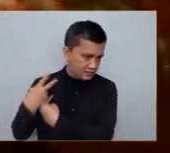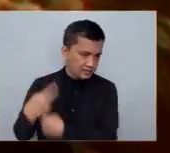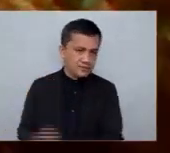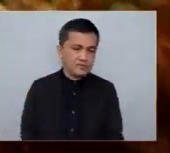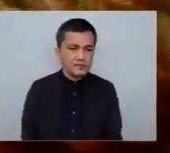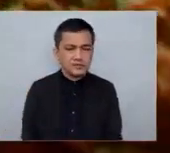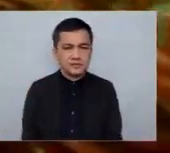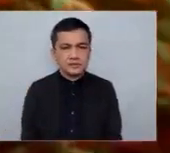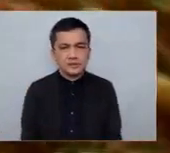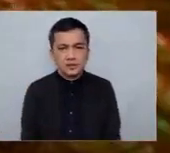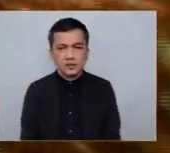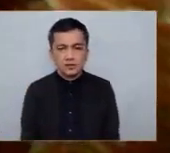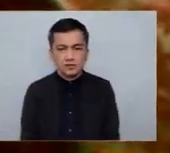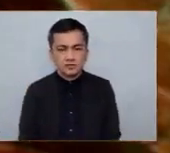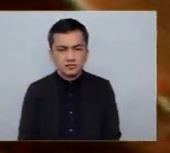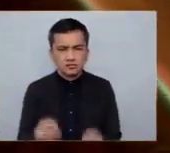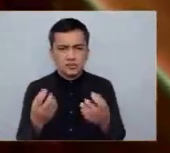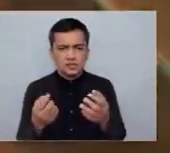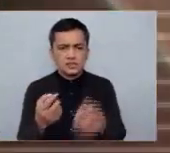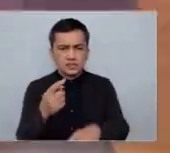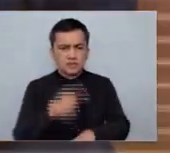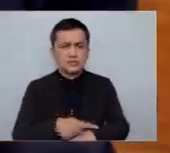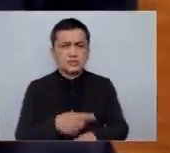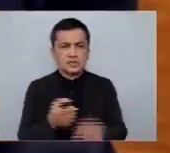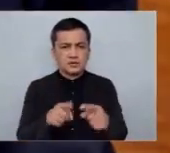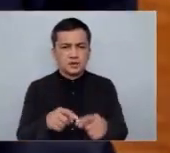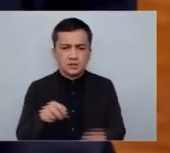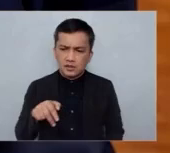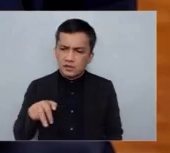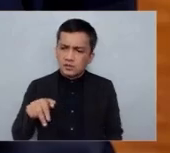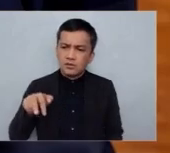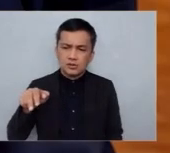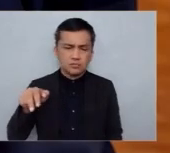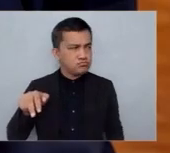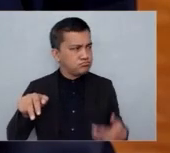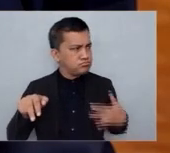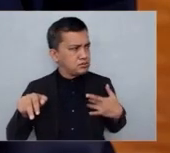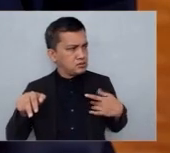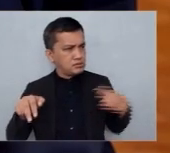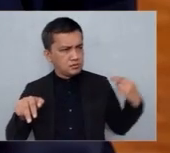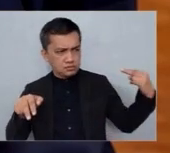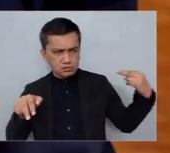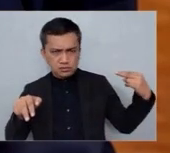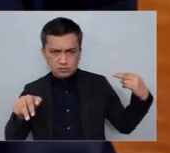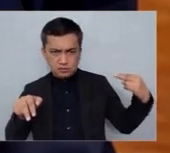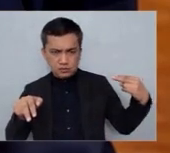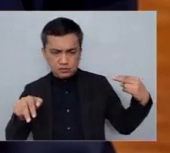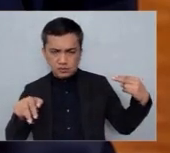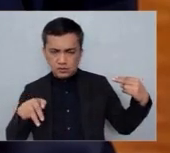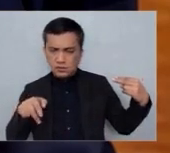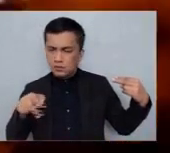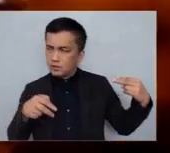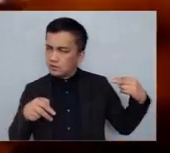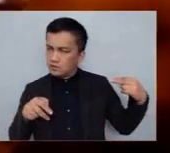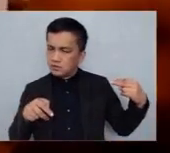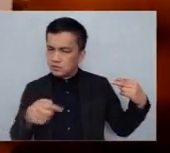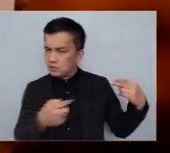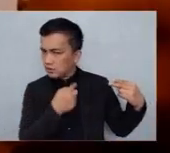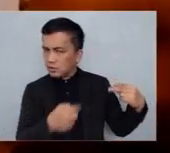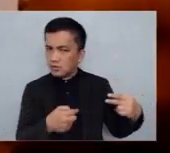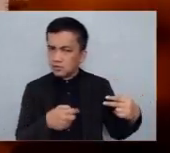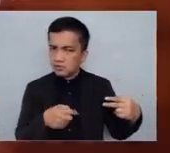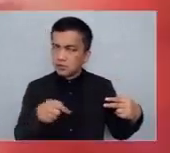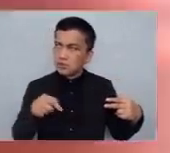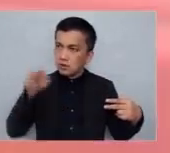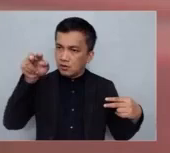beses nangyari sa akin, pag akyat ko na ganun, ramdam ko na may nakatingin sa akin dun sa likod. Patras tuloy